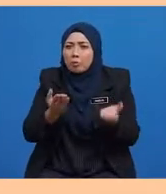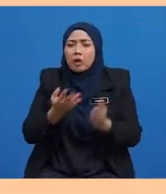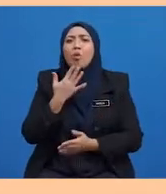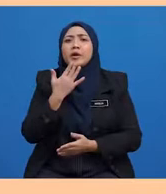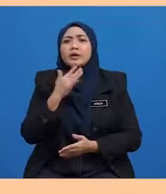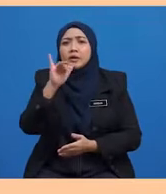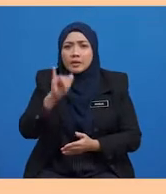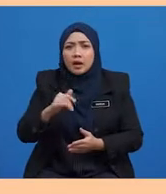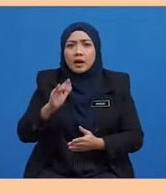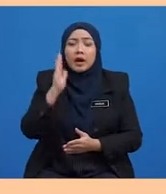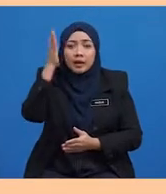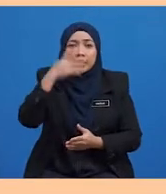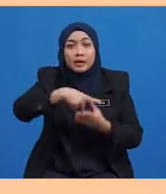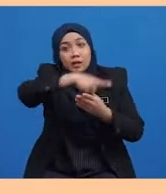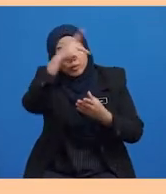itu hijau?